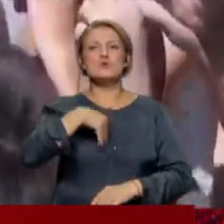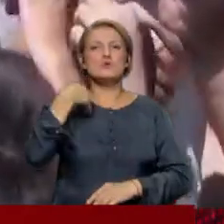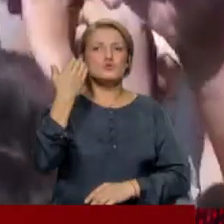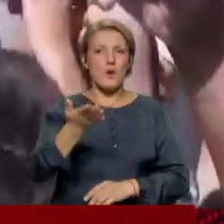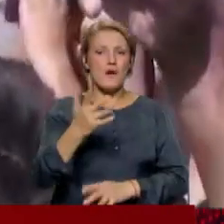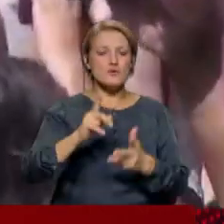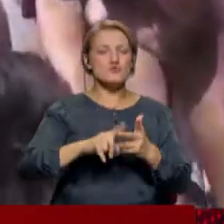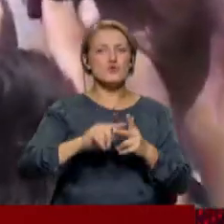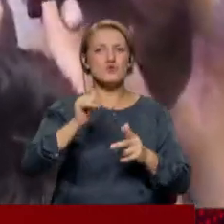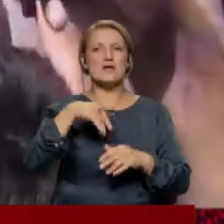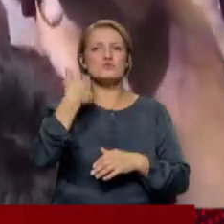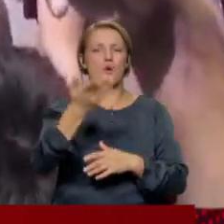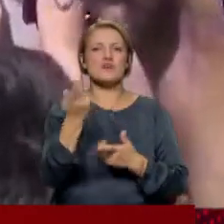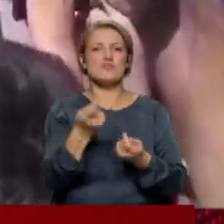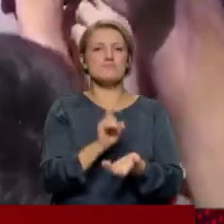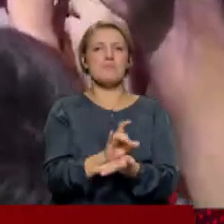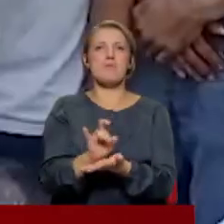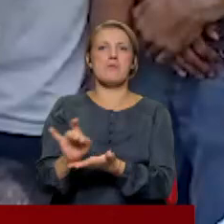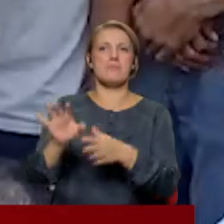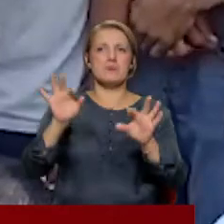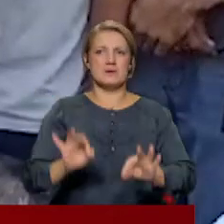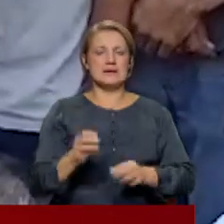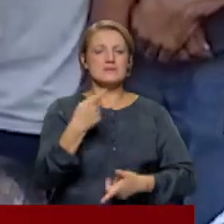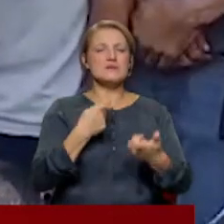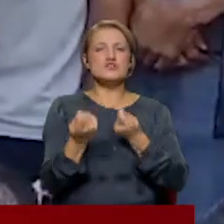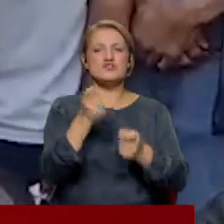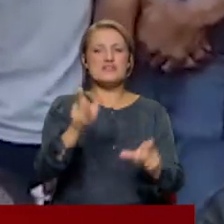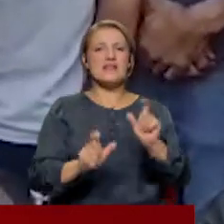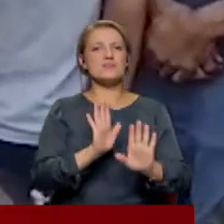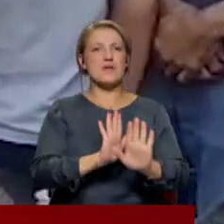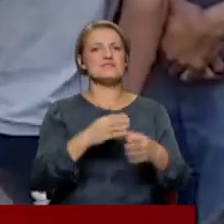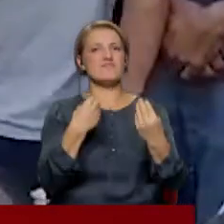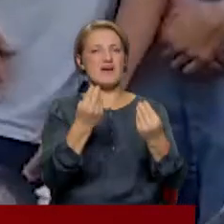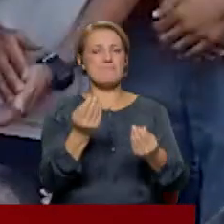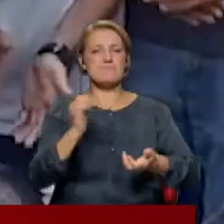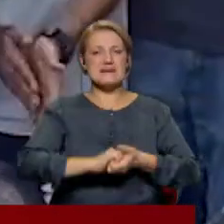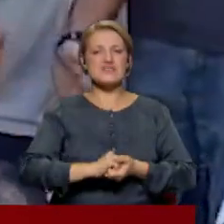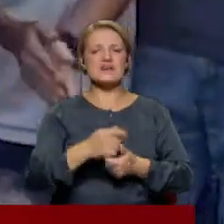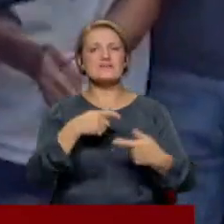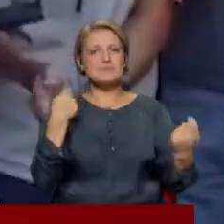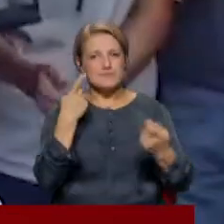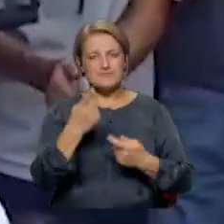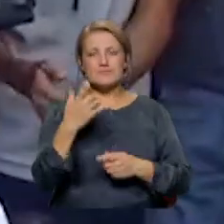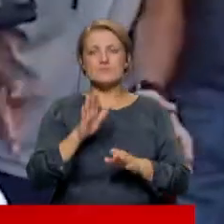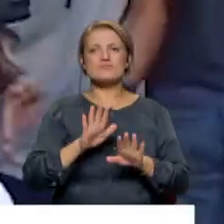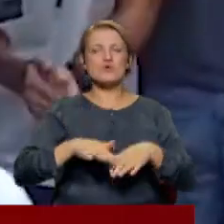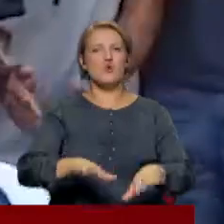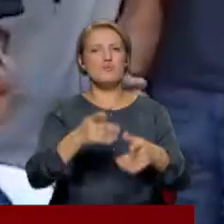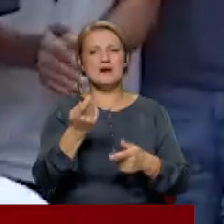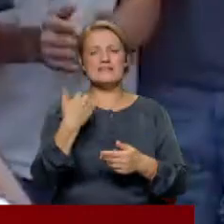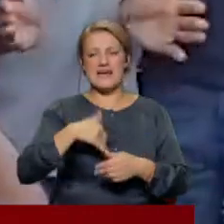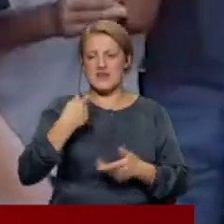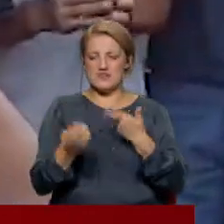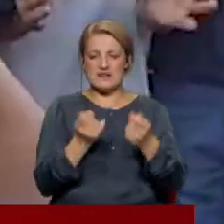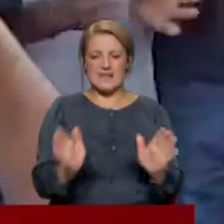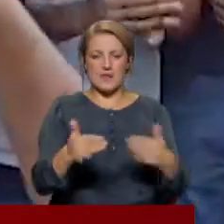de işçiler toplu olarak işten atılmaya başlandı. Tekstil işçilerinin yanında olan Birleşik Tekstil Dokuma ve Deri İşçileri Sendikası